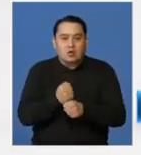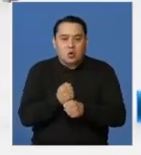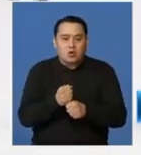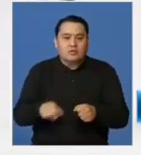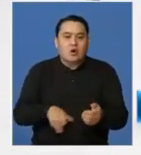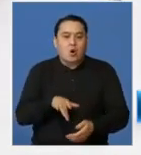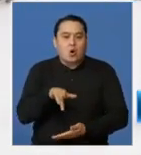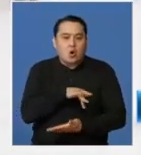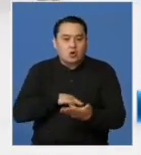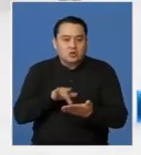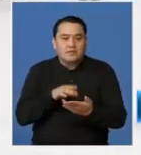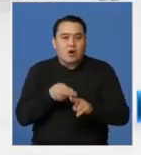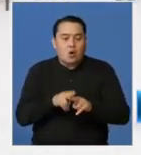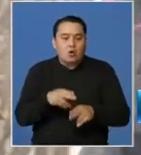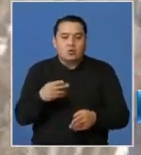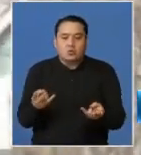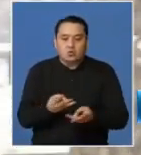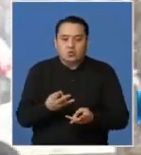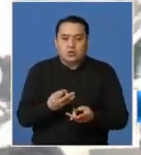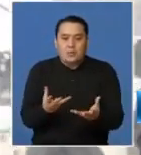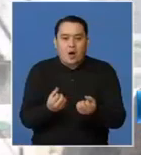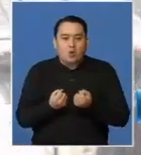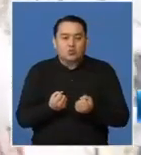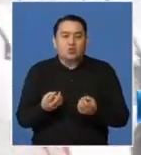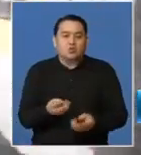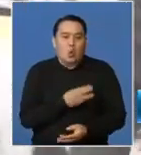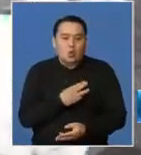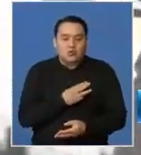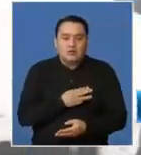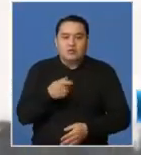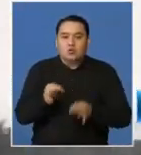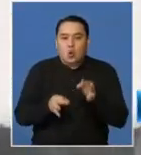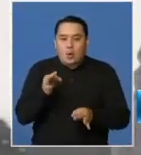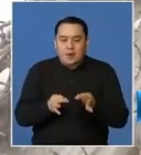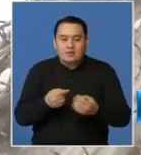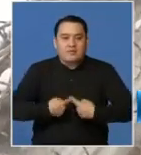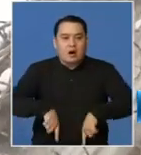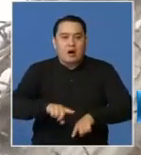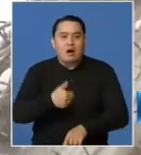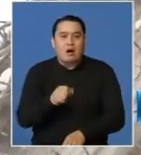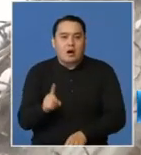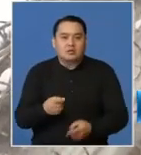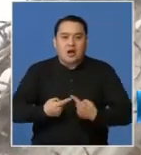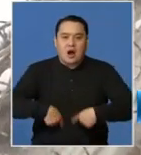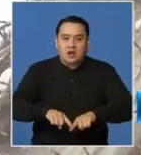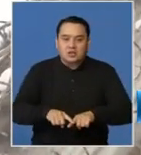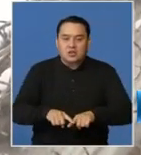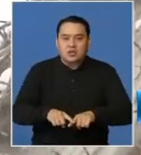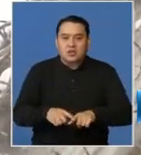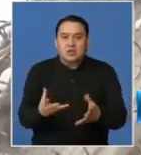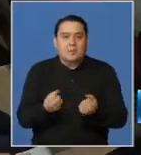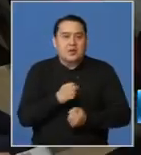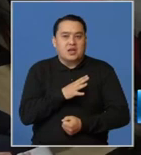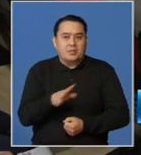городских сетей. Однако горожане до сих пор не получили желаемое топливо. Работу подрядчиков газоснабжающая организация не